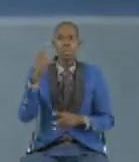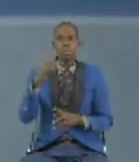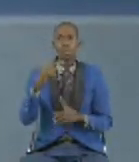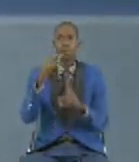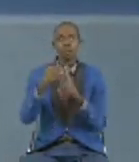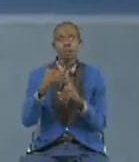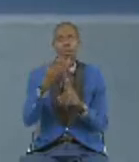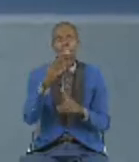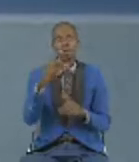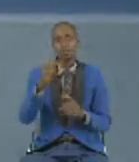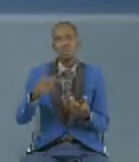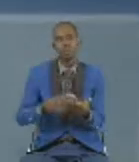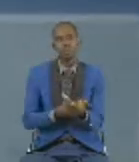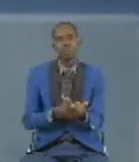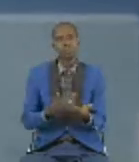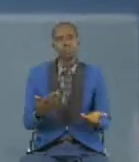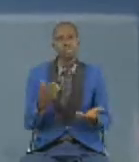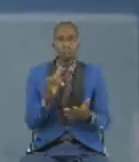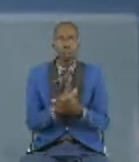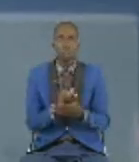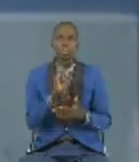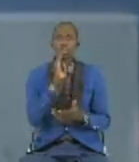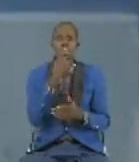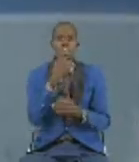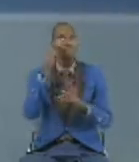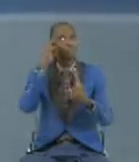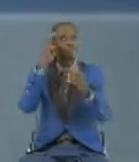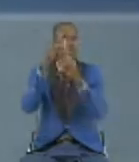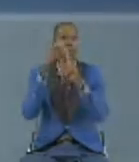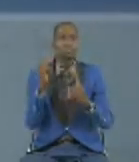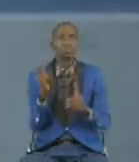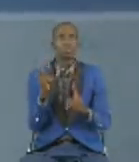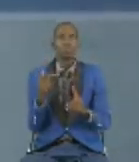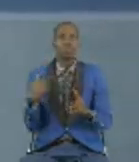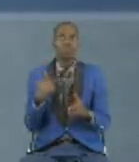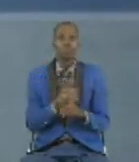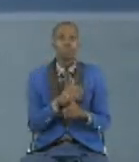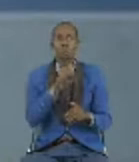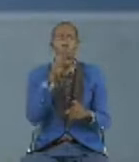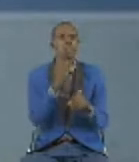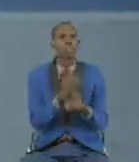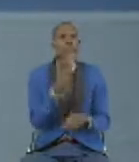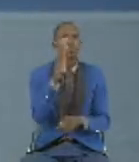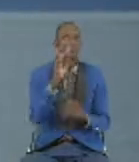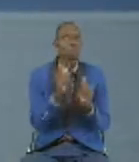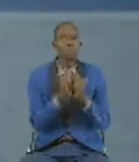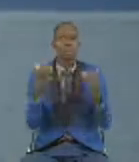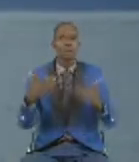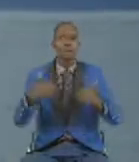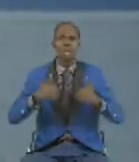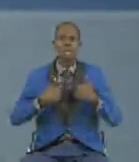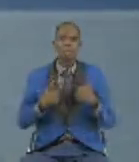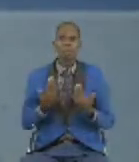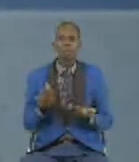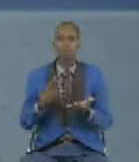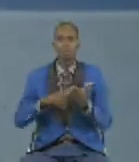parole de l'Évangile. Ça, c'est l'objectif. Ça, c'est l'objectif. Qui veut prêcher sans avoir de résultats? Qui veut seulement